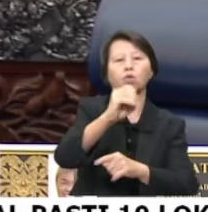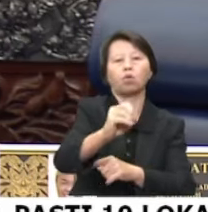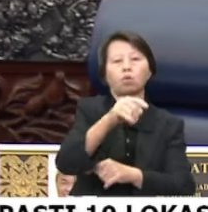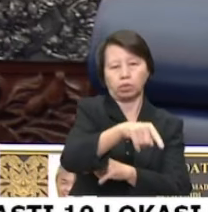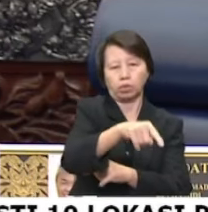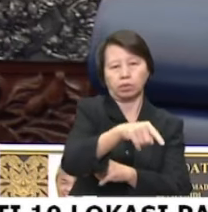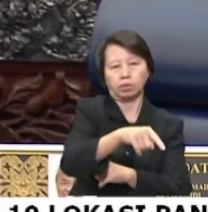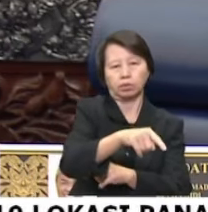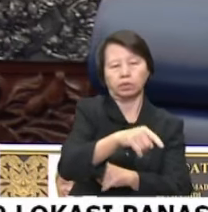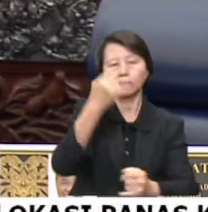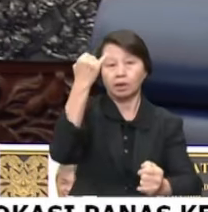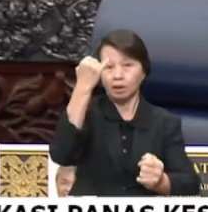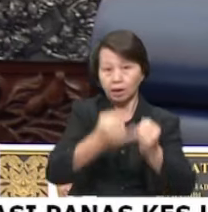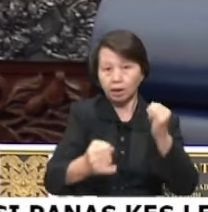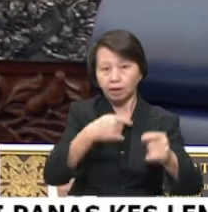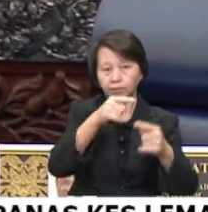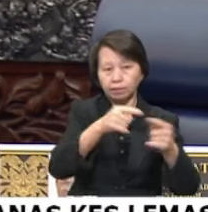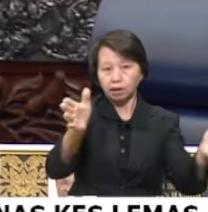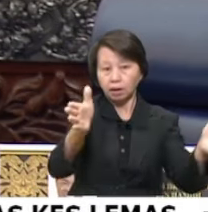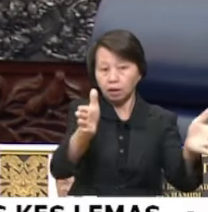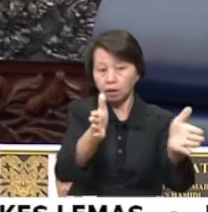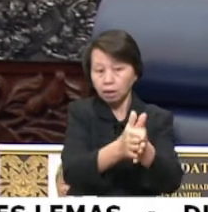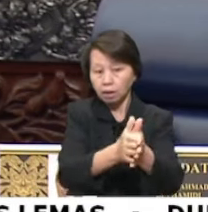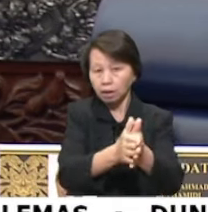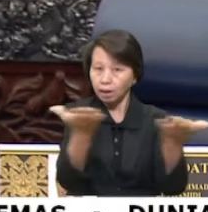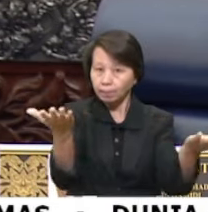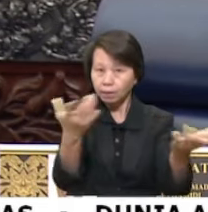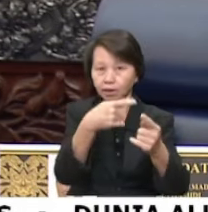yang akhirnya bila sampai hayat nanti kita kena